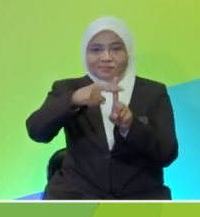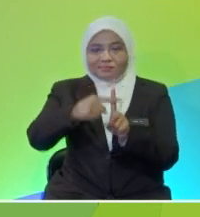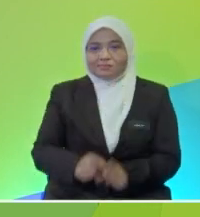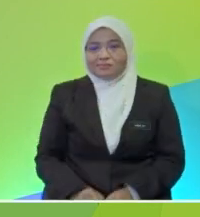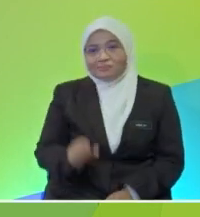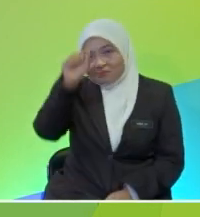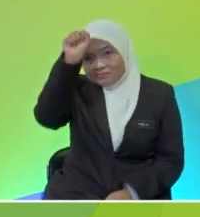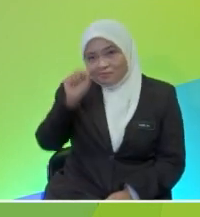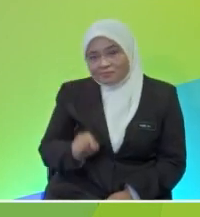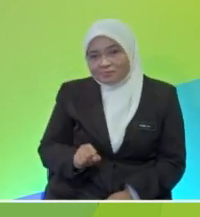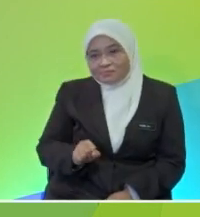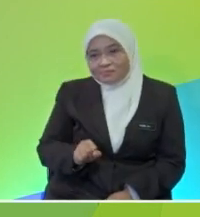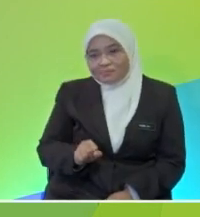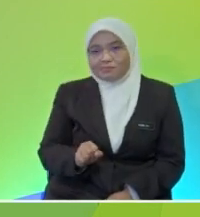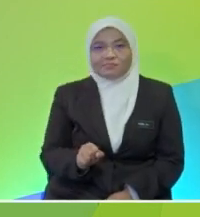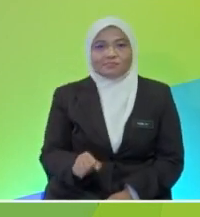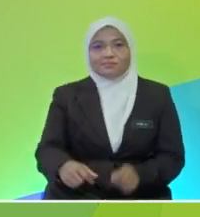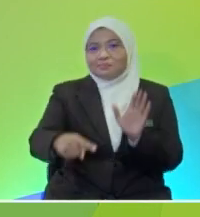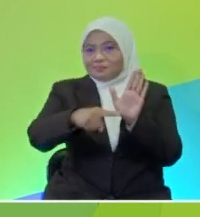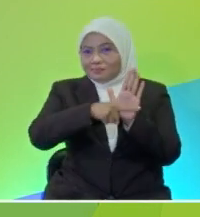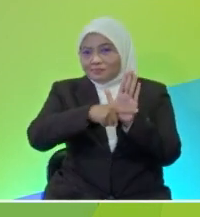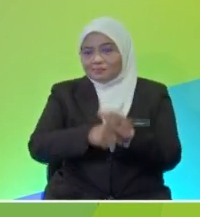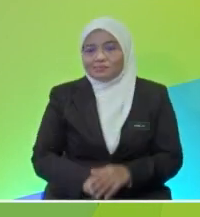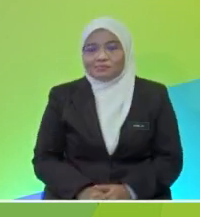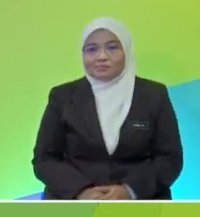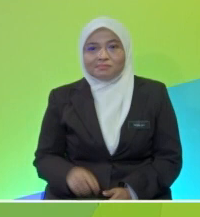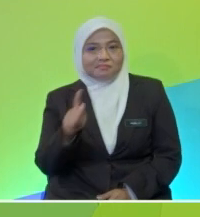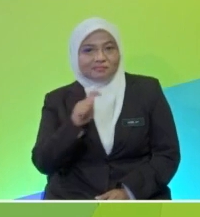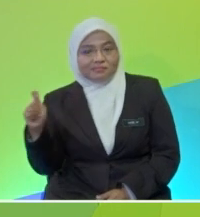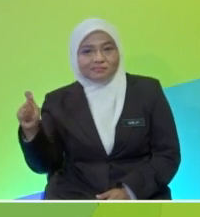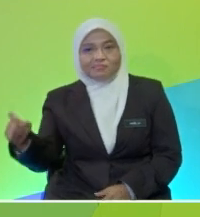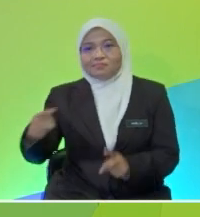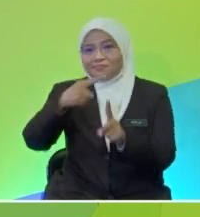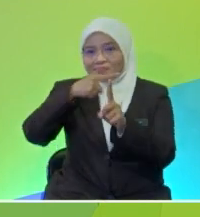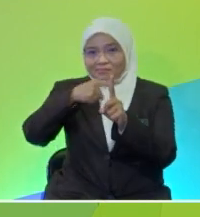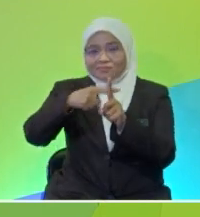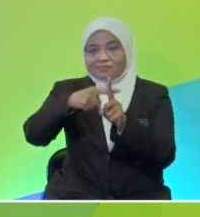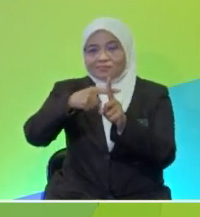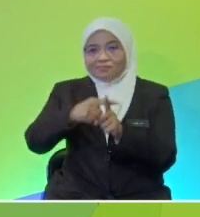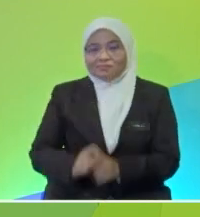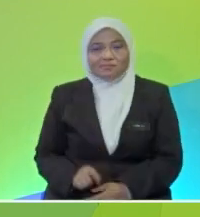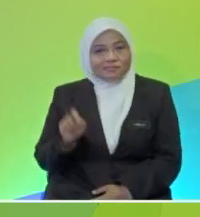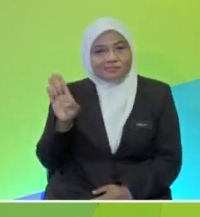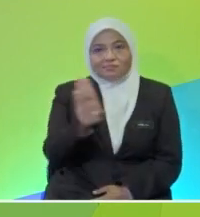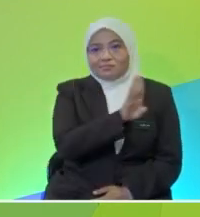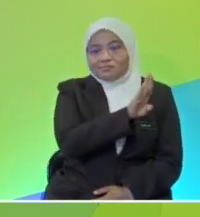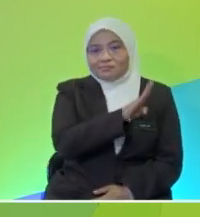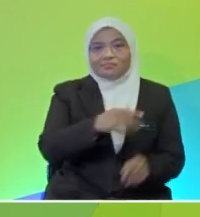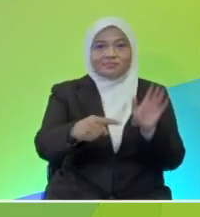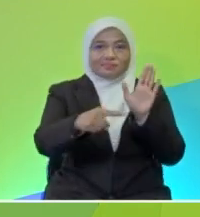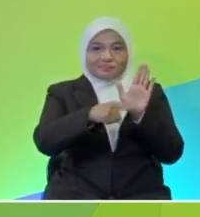negatif Oke kalau ke timur kita positif untuk latihan kita kepada negatif